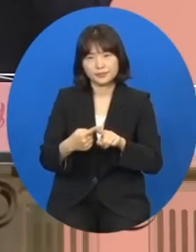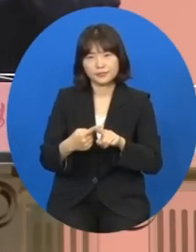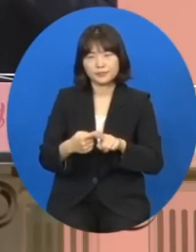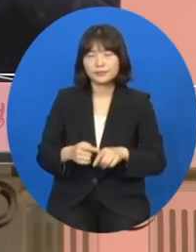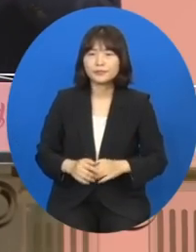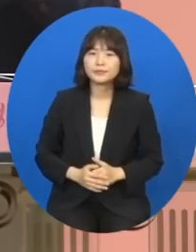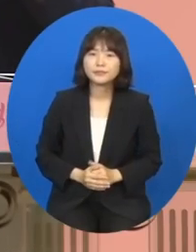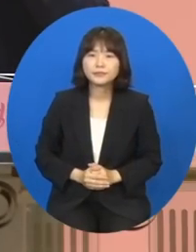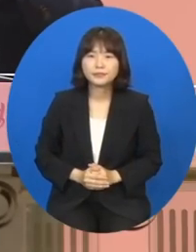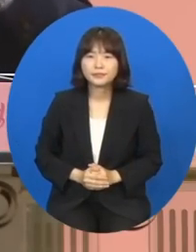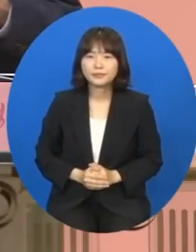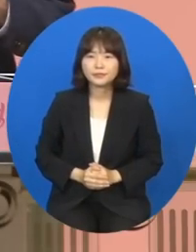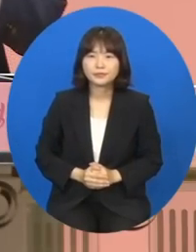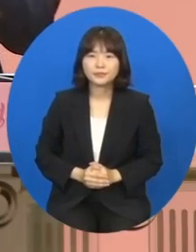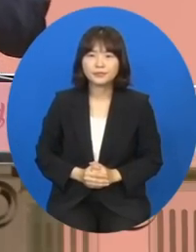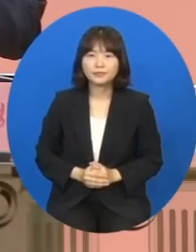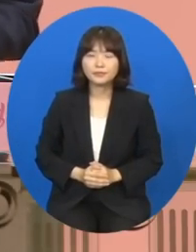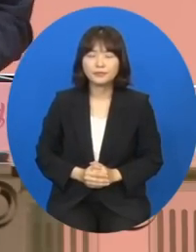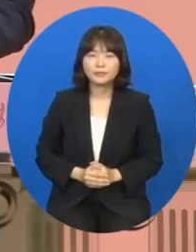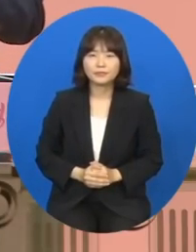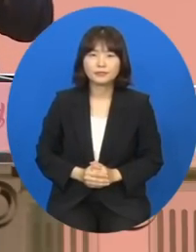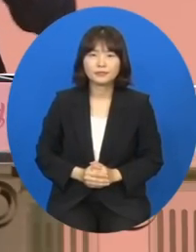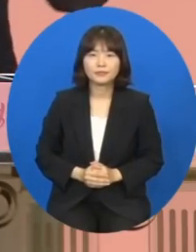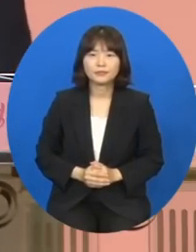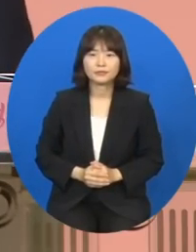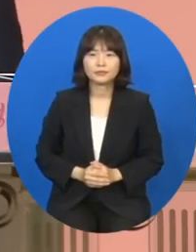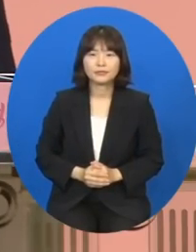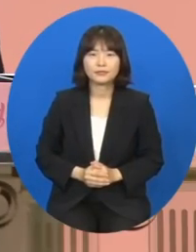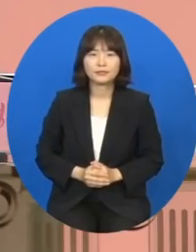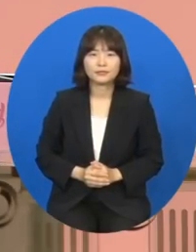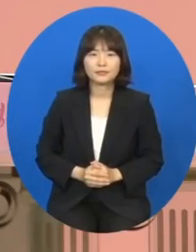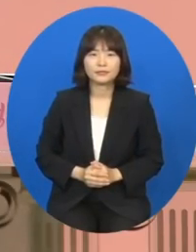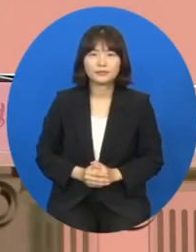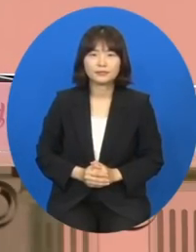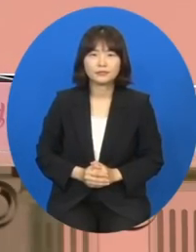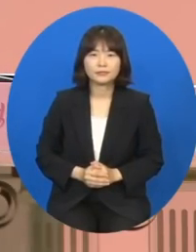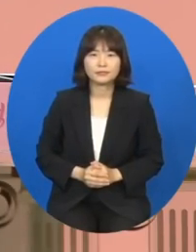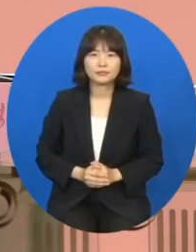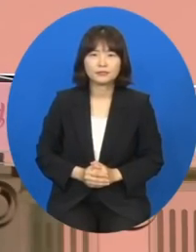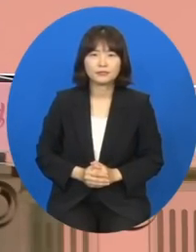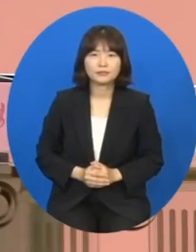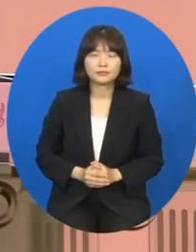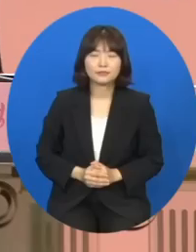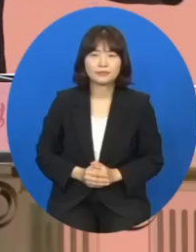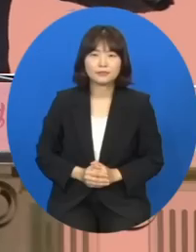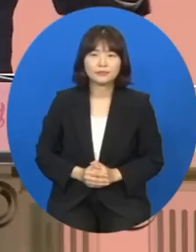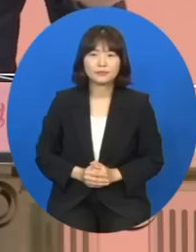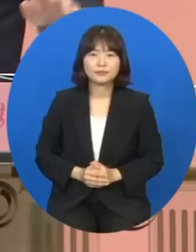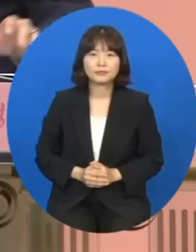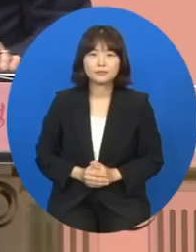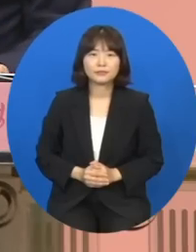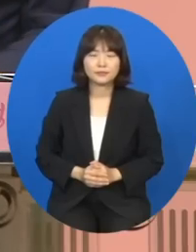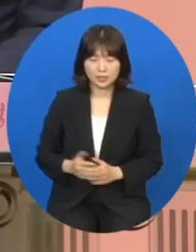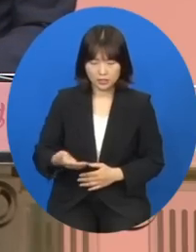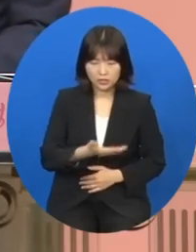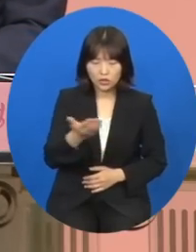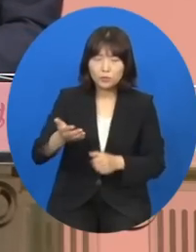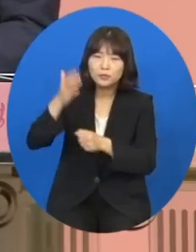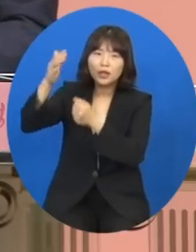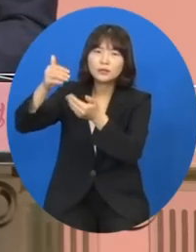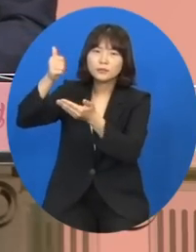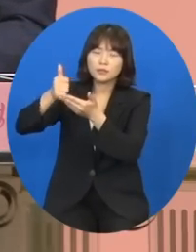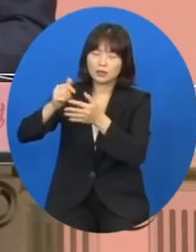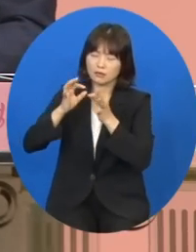mes preteen 덴트 포함 까 앞에서나 테스코 와봐 이유 펌 비애가 펄 옆에서 뭘 여러분 하나님께